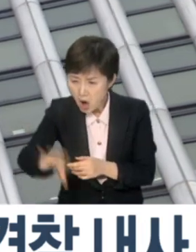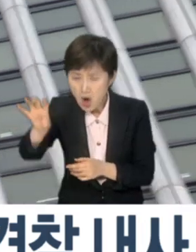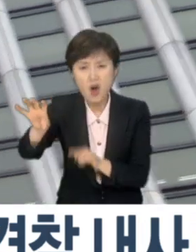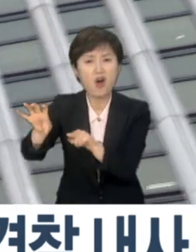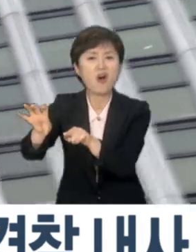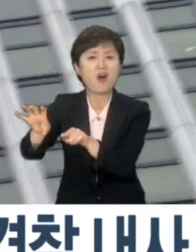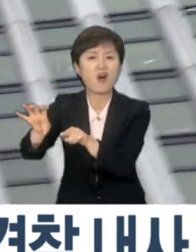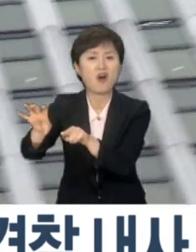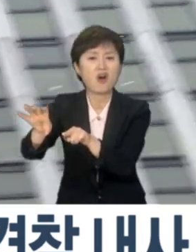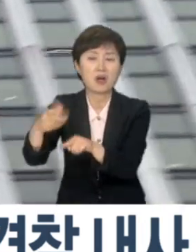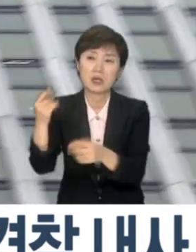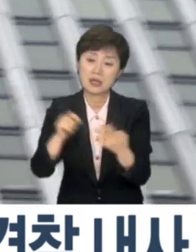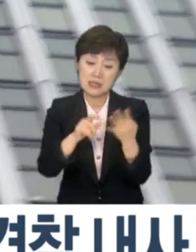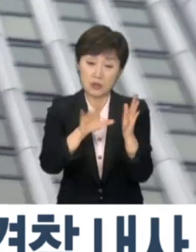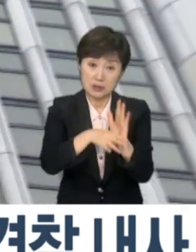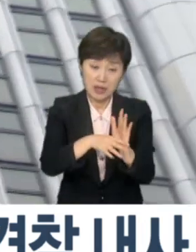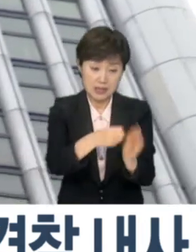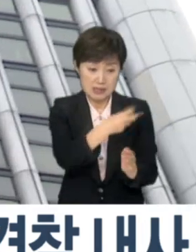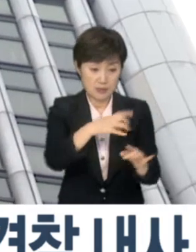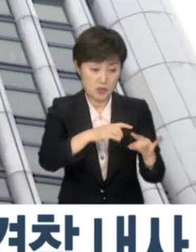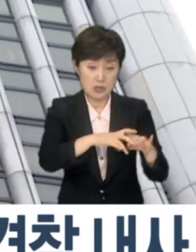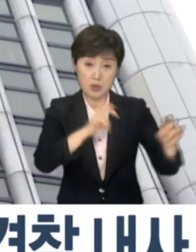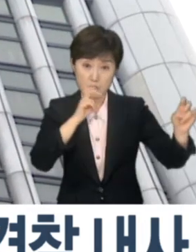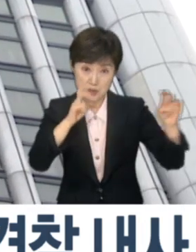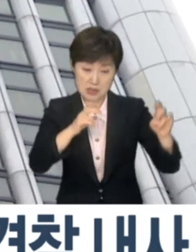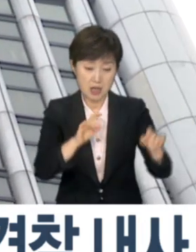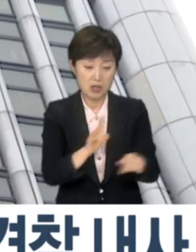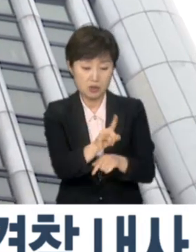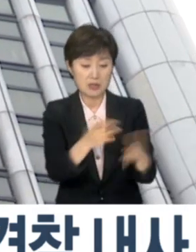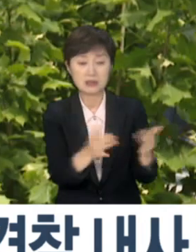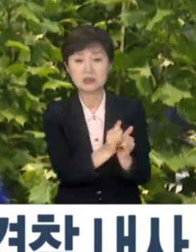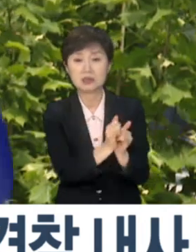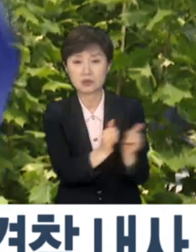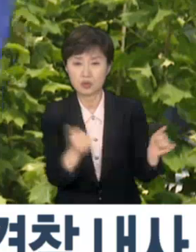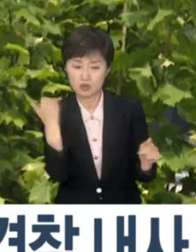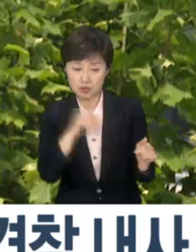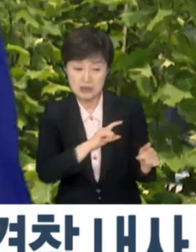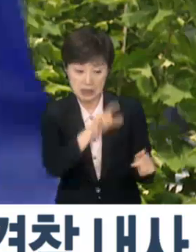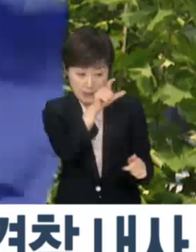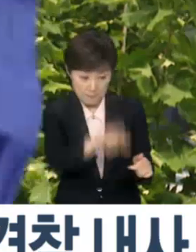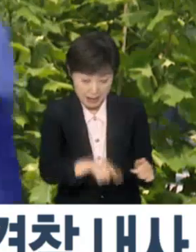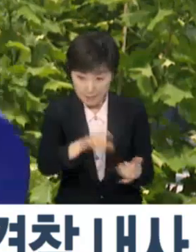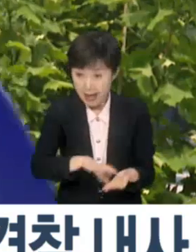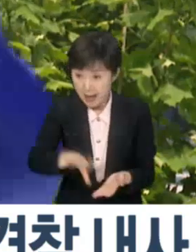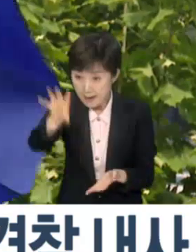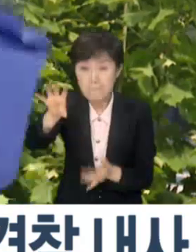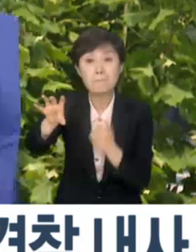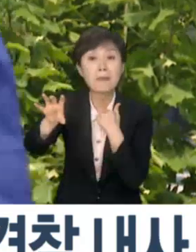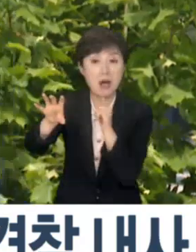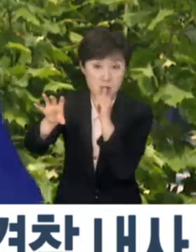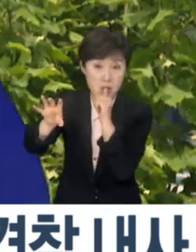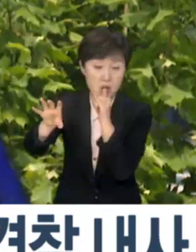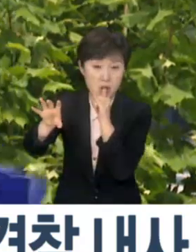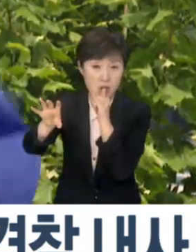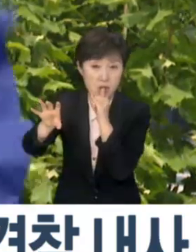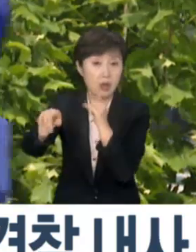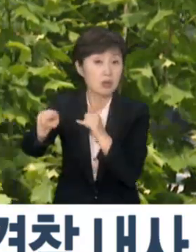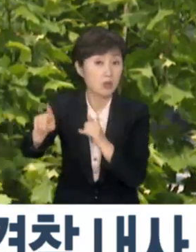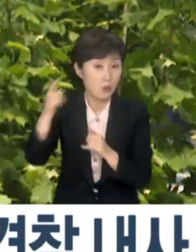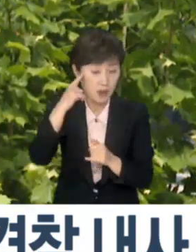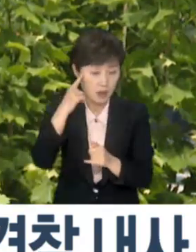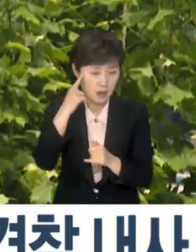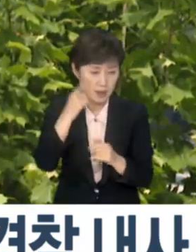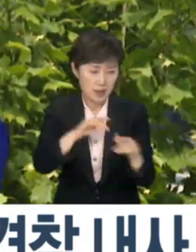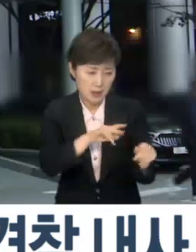올렸습니다 지난 4월에도 삼성전자와 현대자동차 직원으로 추정되는 인물들의 개인 정보를 개시했습니다 워페어는